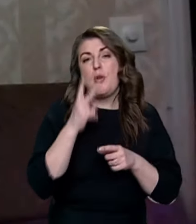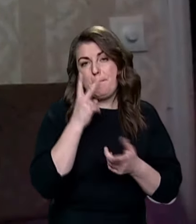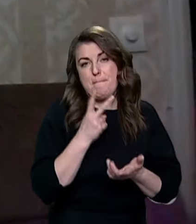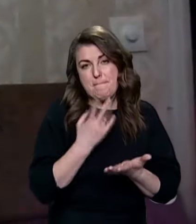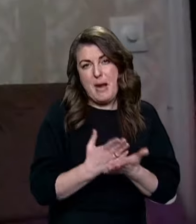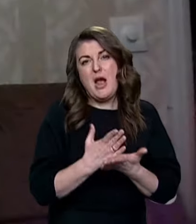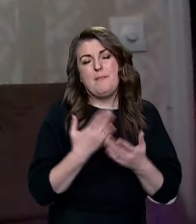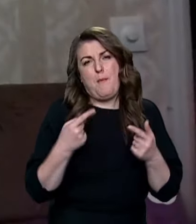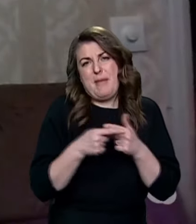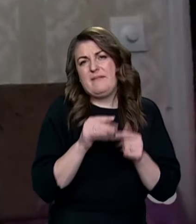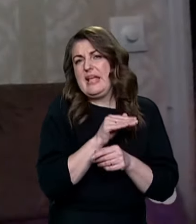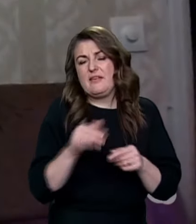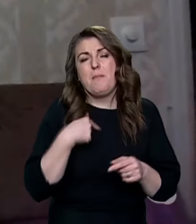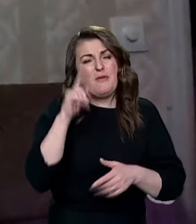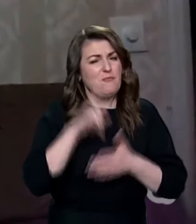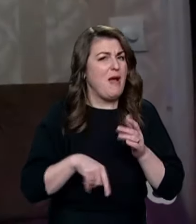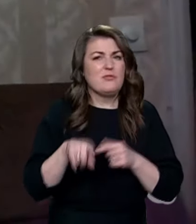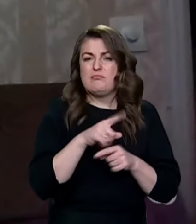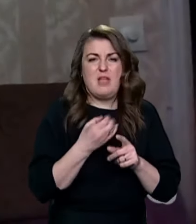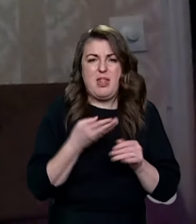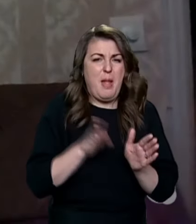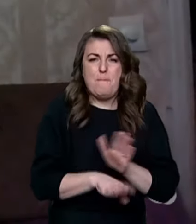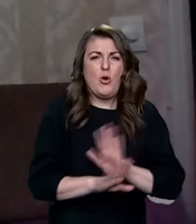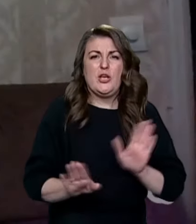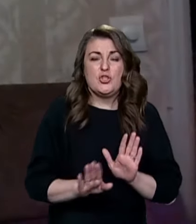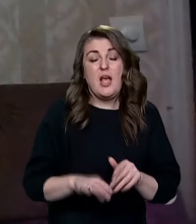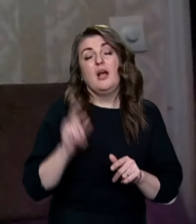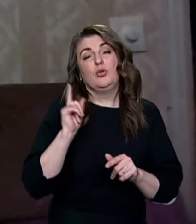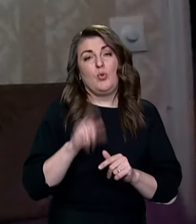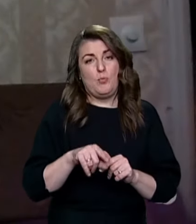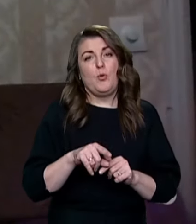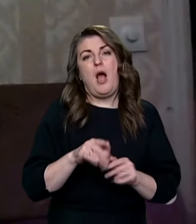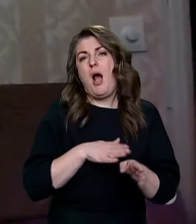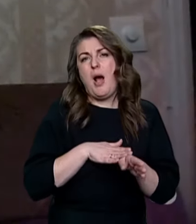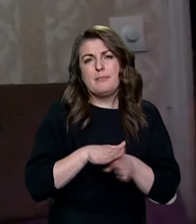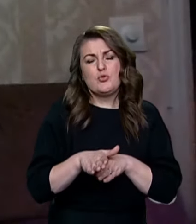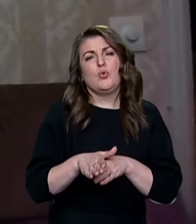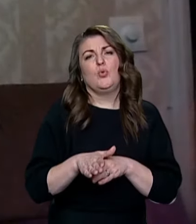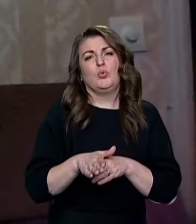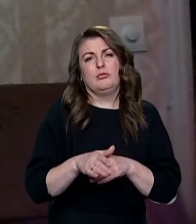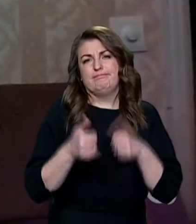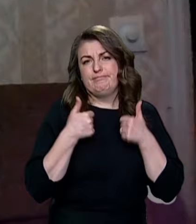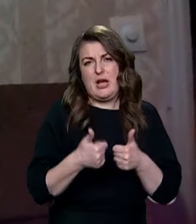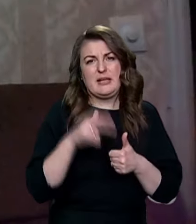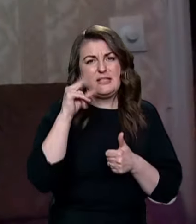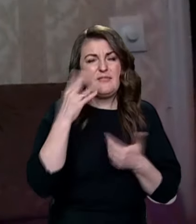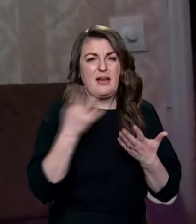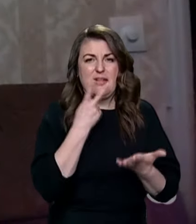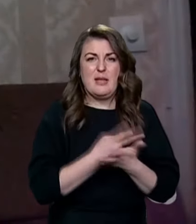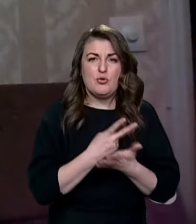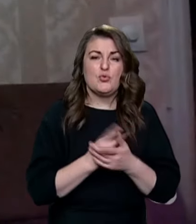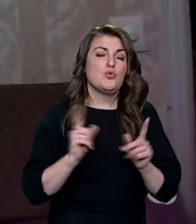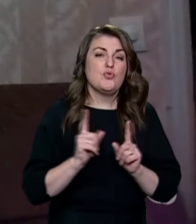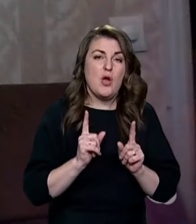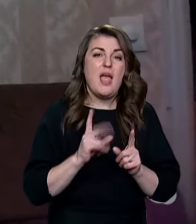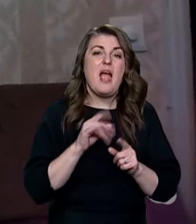зараз певний рівень, і ми впевнені, що він не погіршиться. Тому абсолютно гарні цифри, які демонструють,